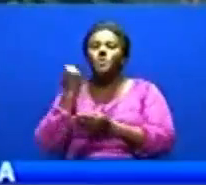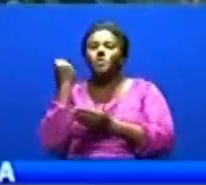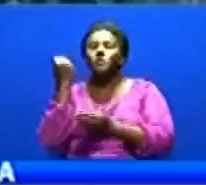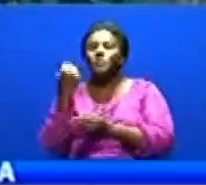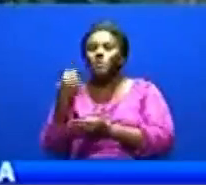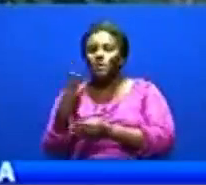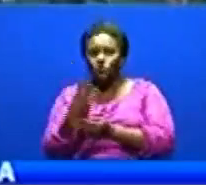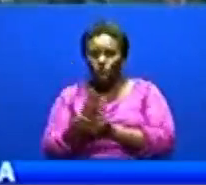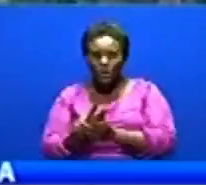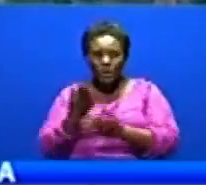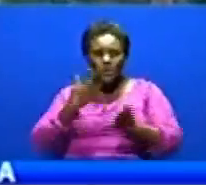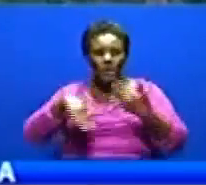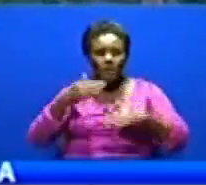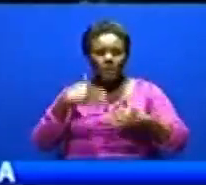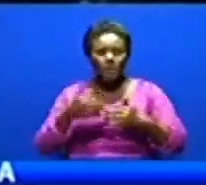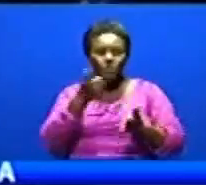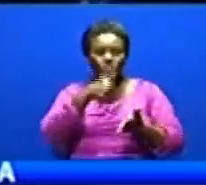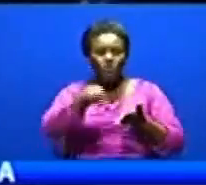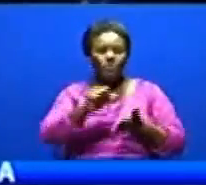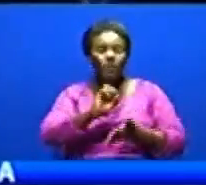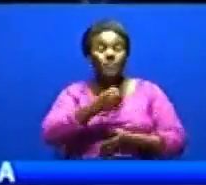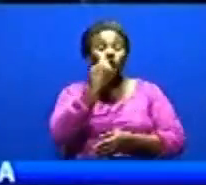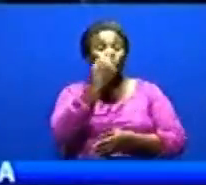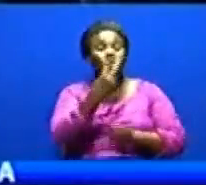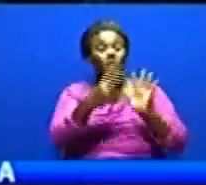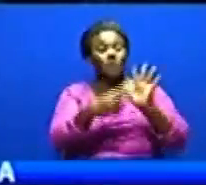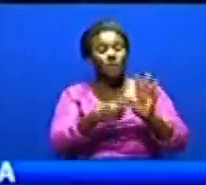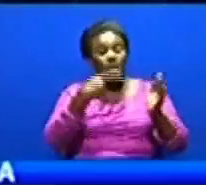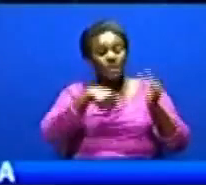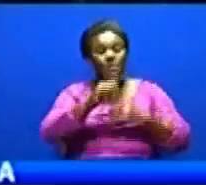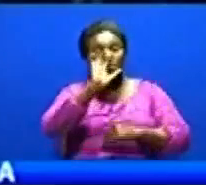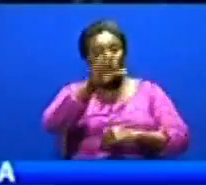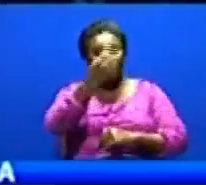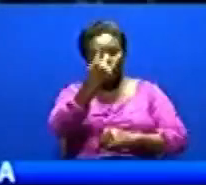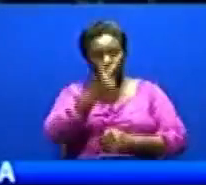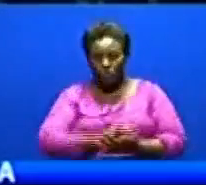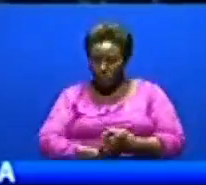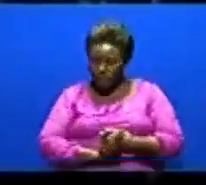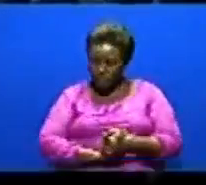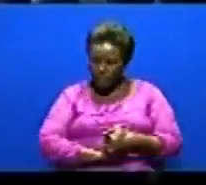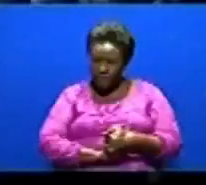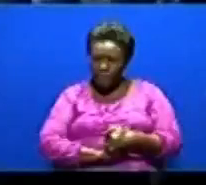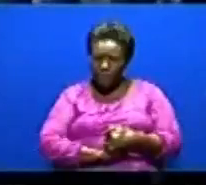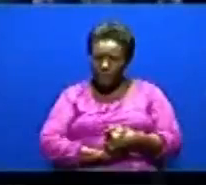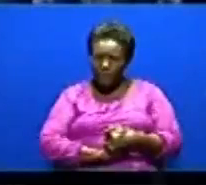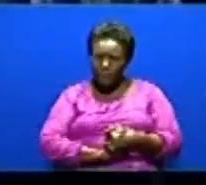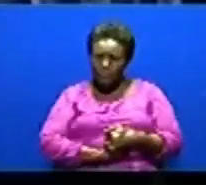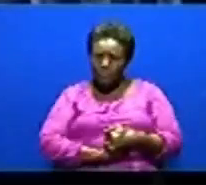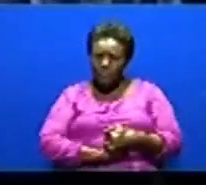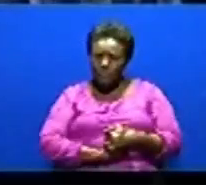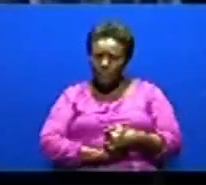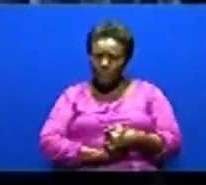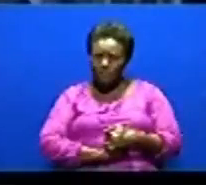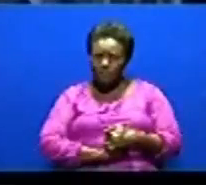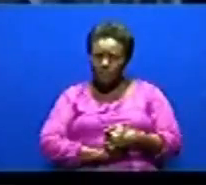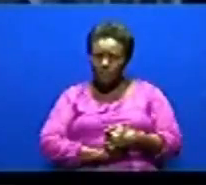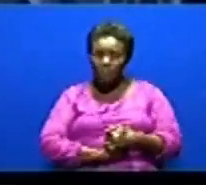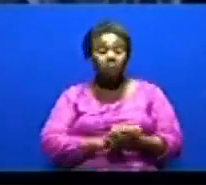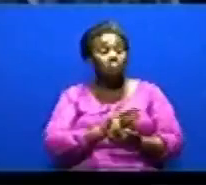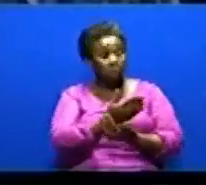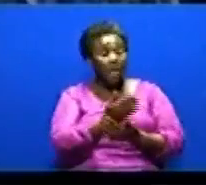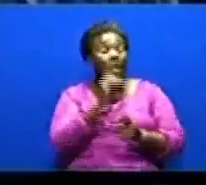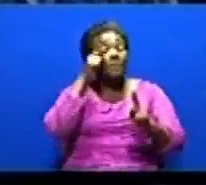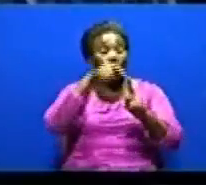milioni 27 ndani ya mwaka mmoja. Lengo la mkopeshaji huyu ilikuwa amelenga kuchukua